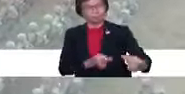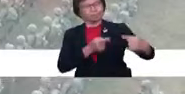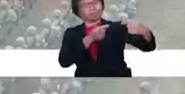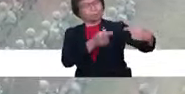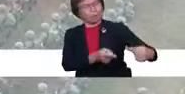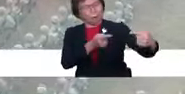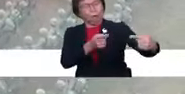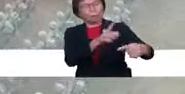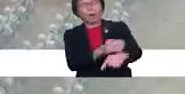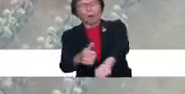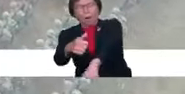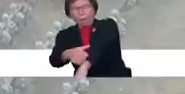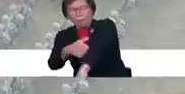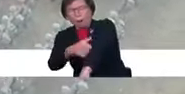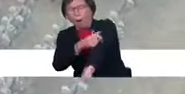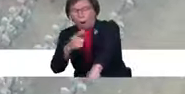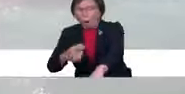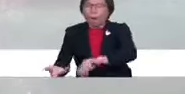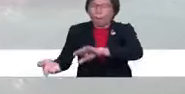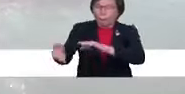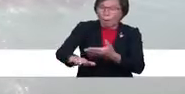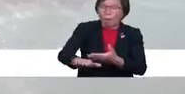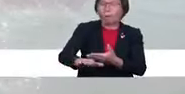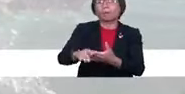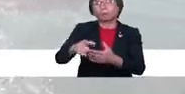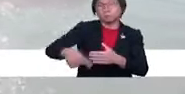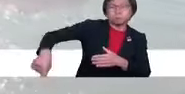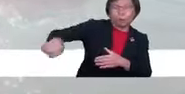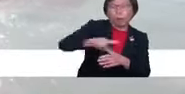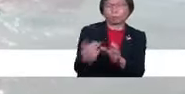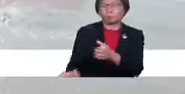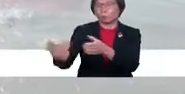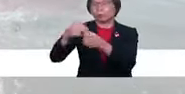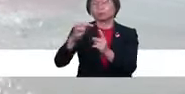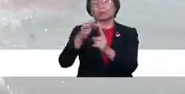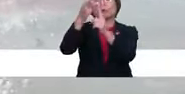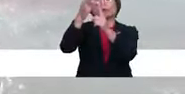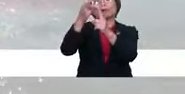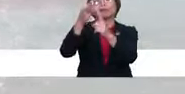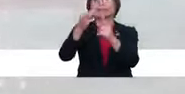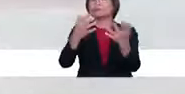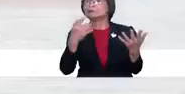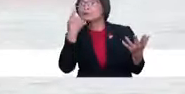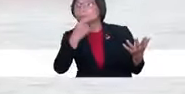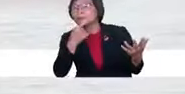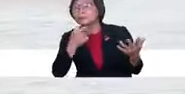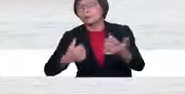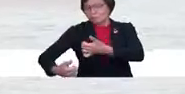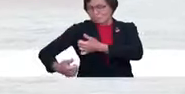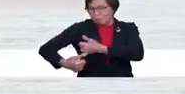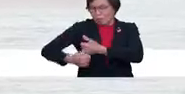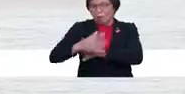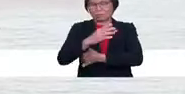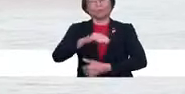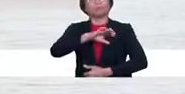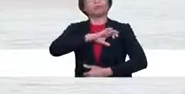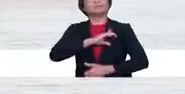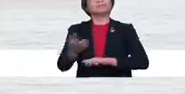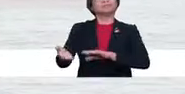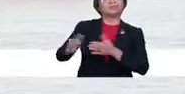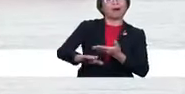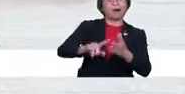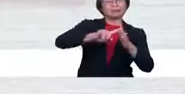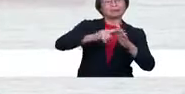dan pengorbanan seluruh yang terlibat terutamanya anggota keselamatan dan three dan pulis